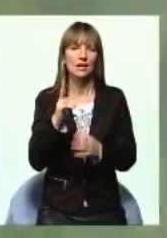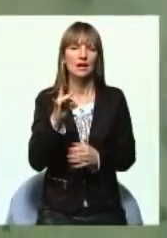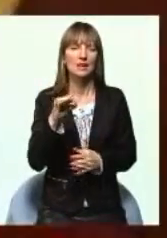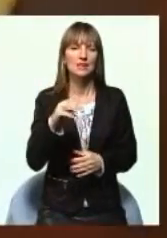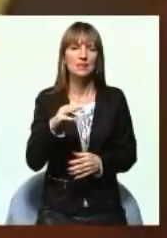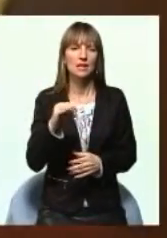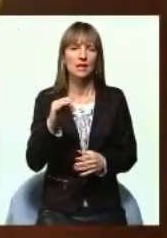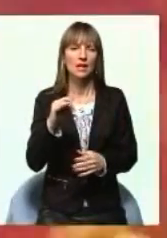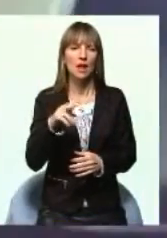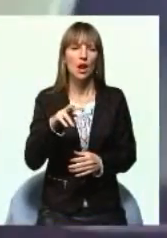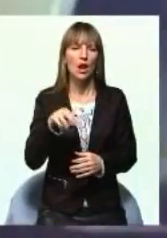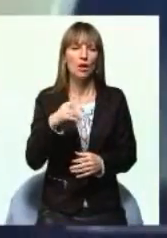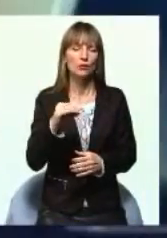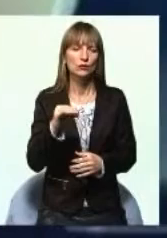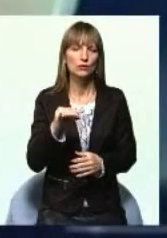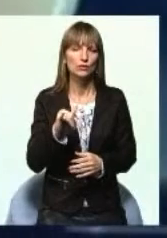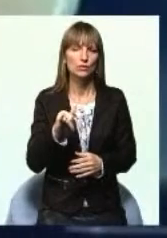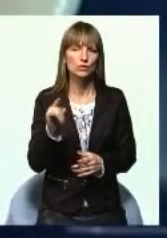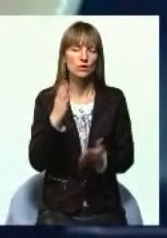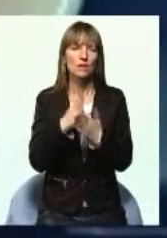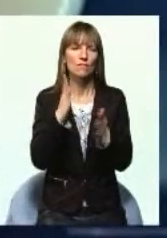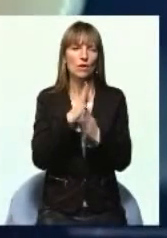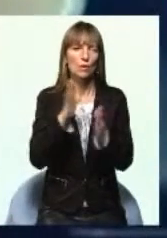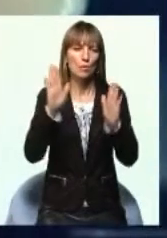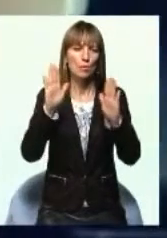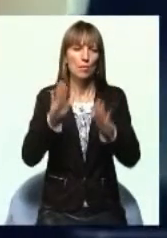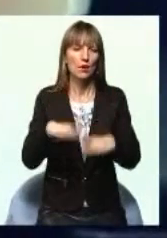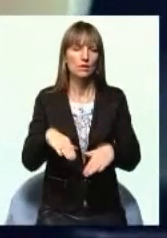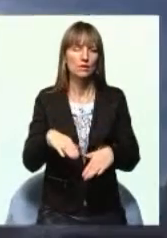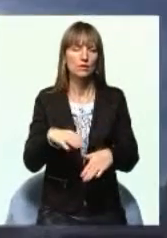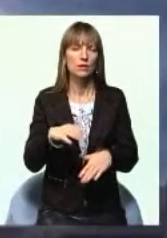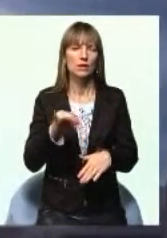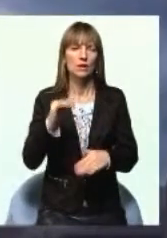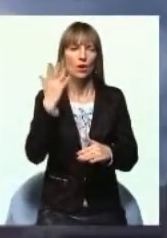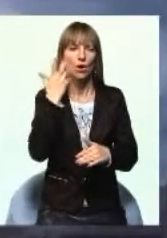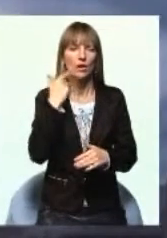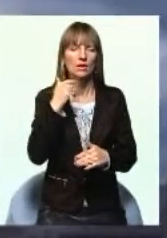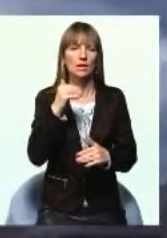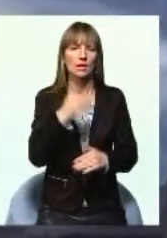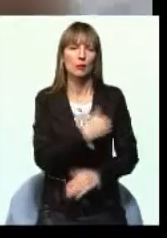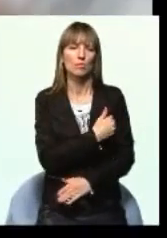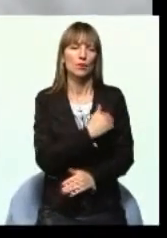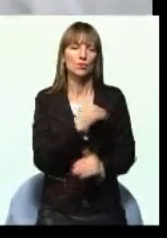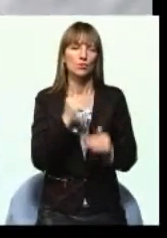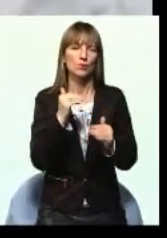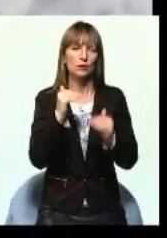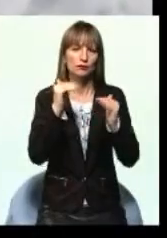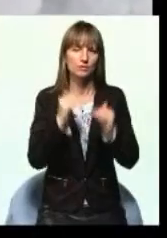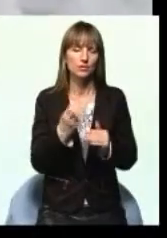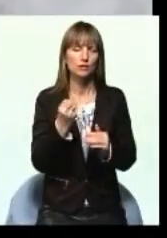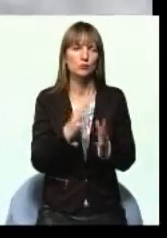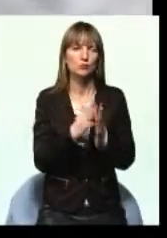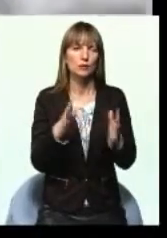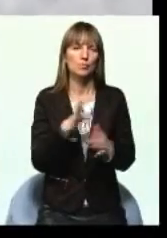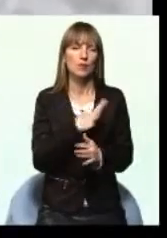високо в повітрі, падають з великої висоти, а при низькій температурі вони більшають. Таким чином виходить град. Ці крижинки